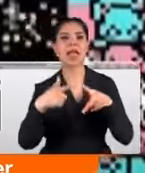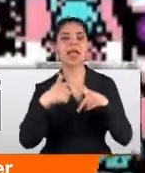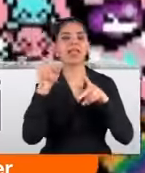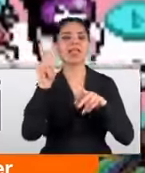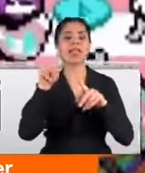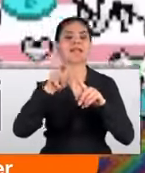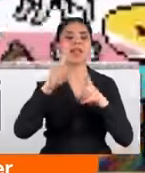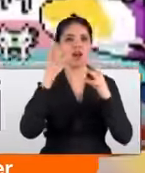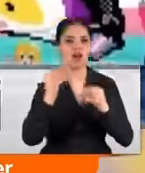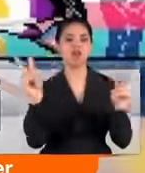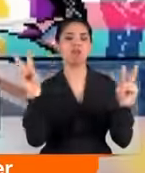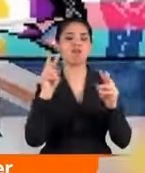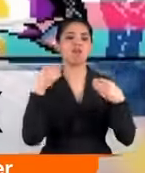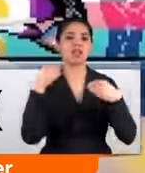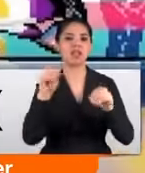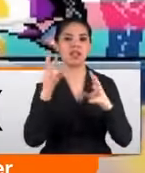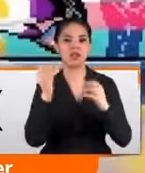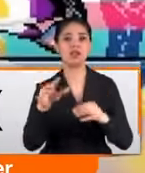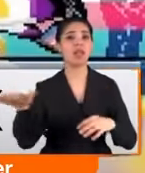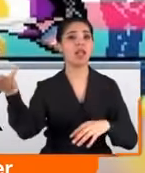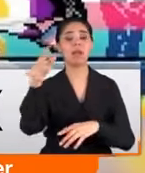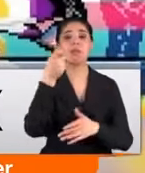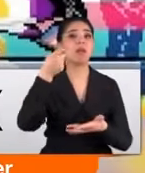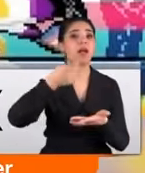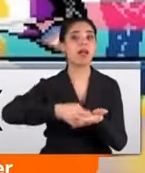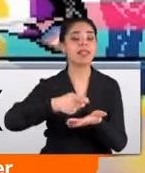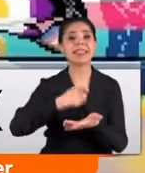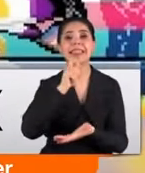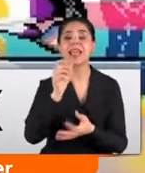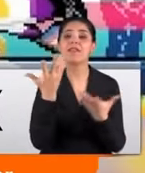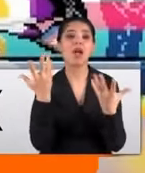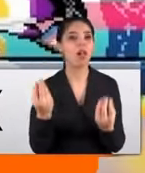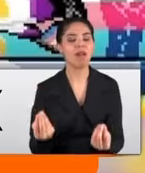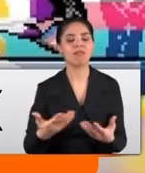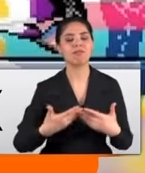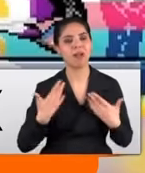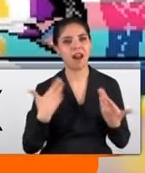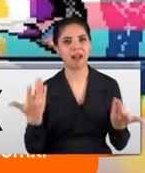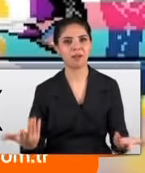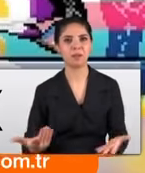getirilip satılacak. Şimdi gözler o esere ne kadar teklif verileceğinde.